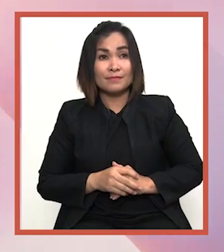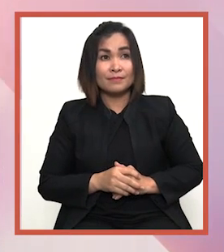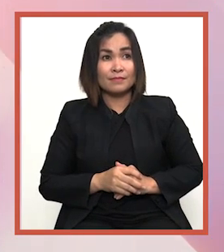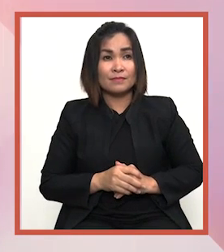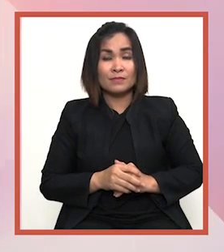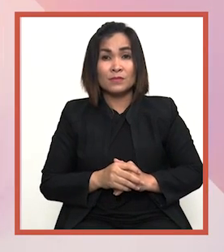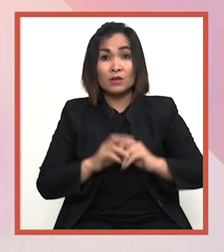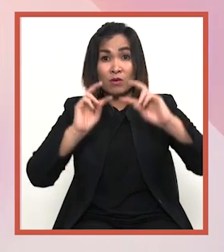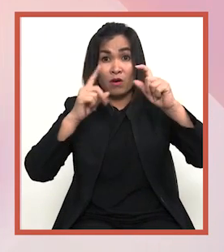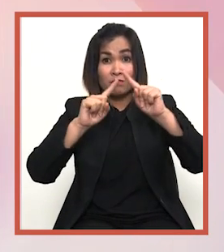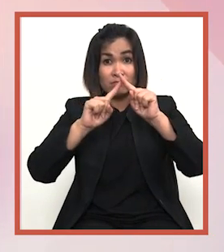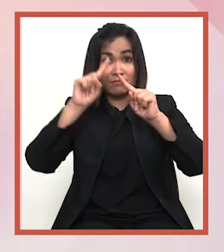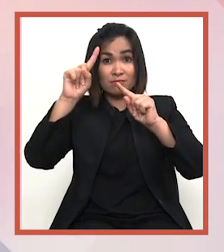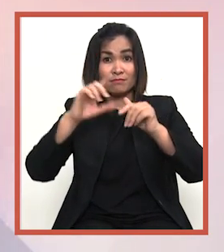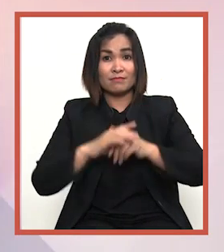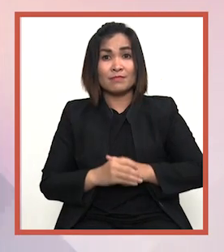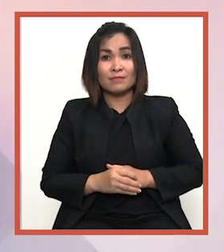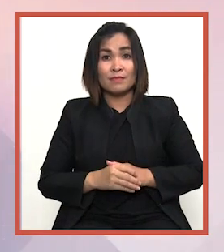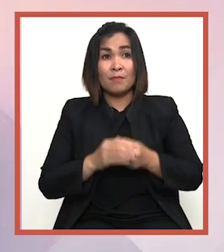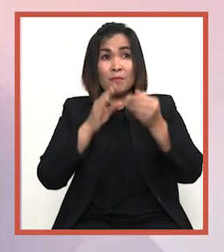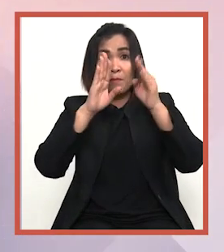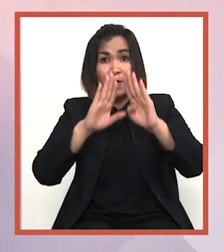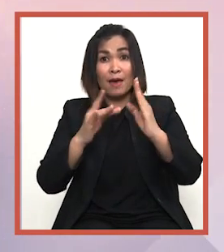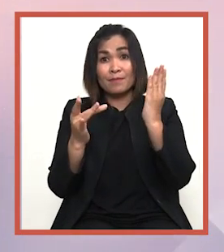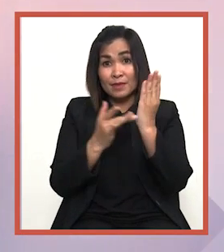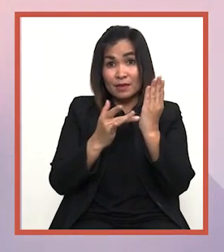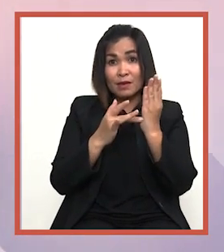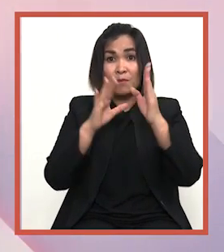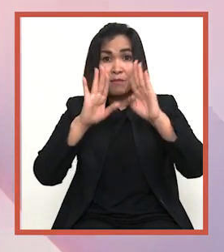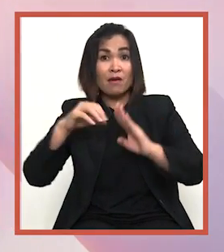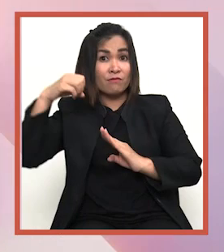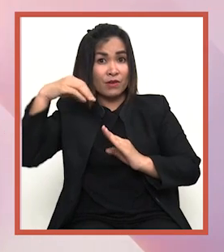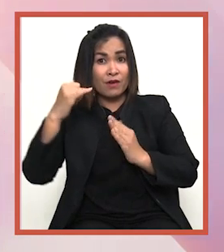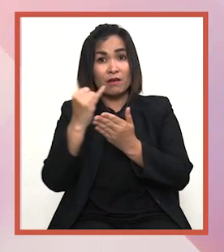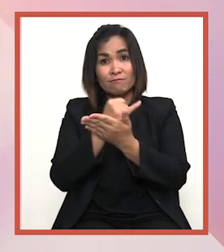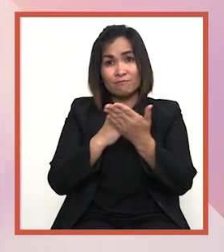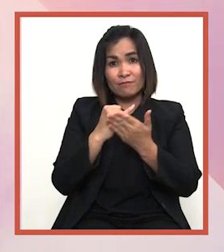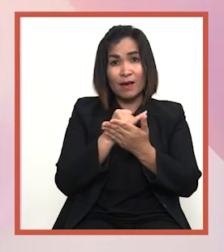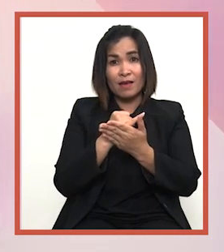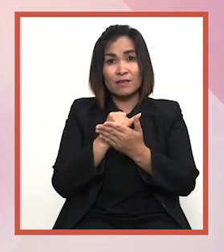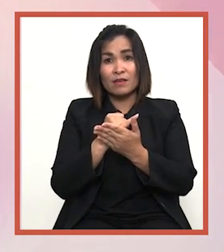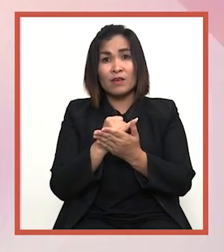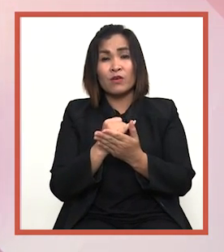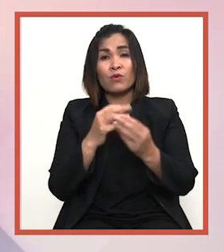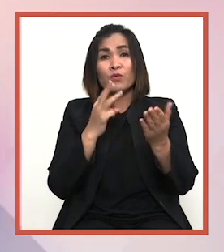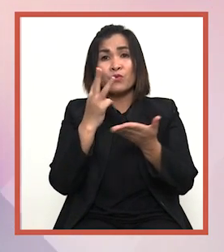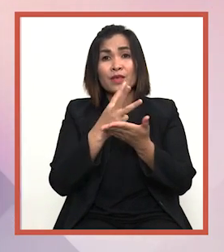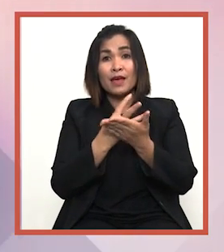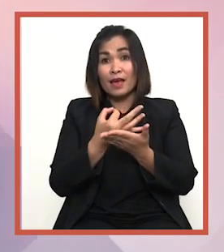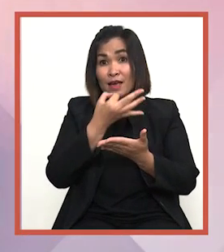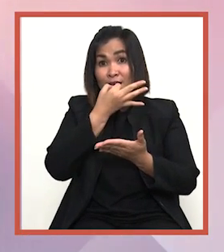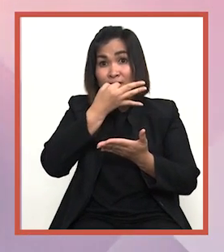หัวข้อแรกครับเขียนแบบเทคนิคและเขียนแบบไฟฟ้าในงานช่างทุกสาขาวิชานะครับ